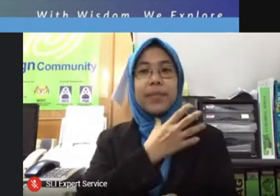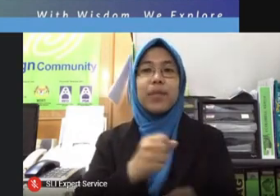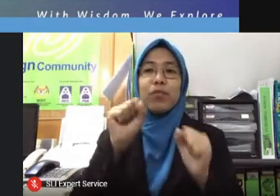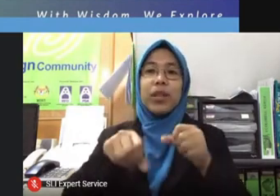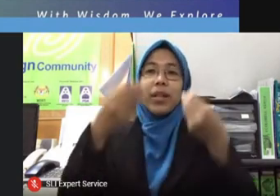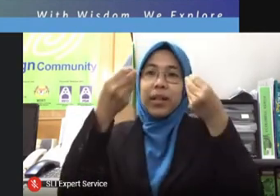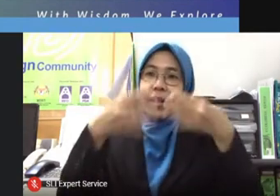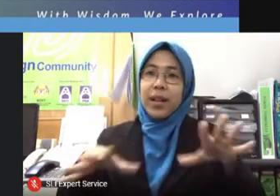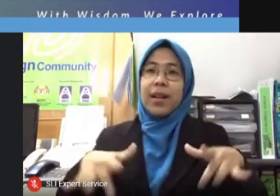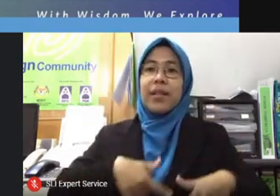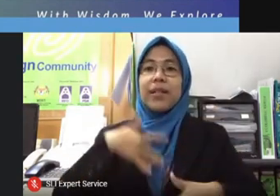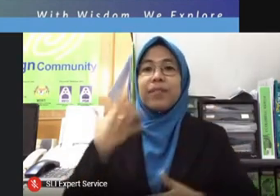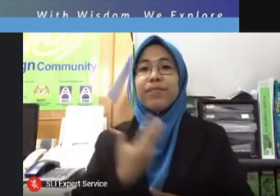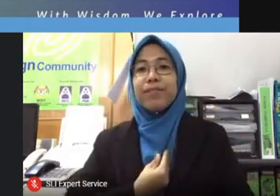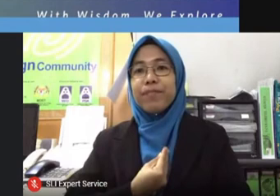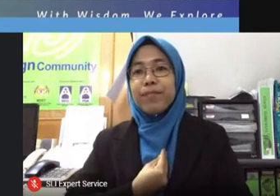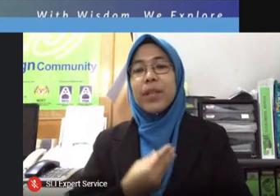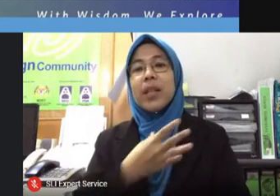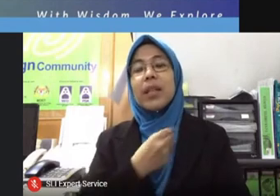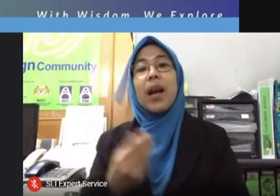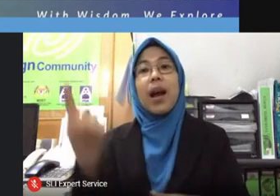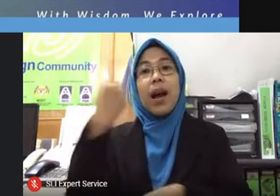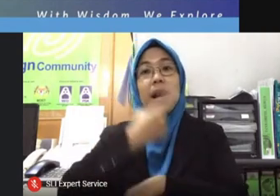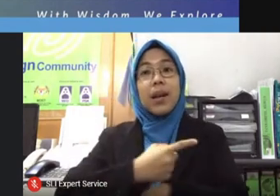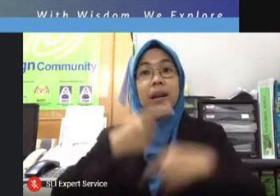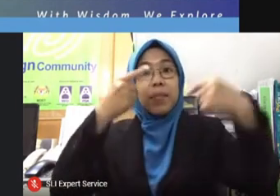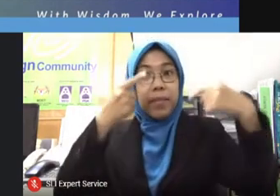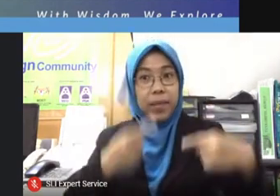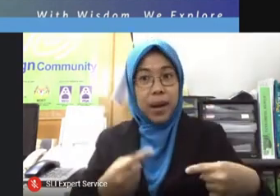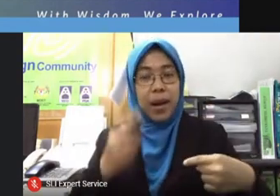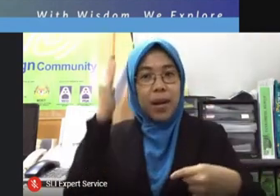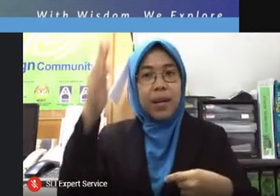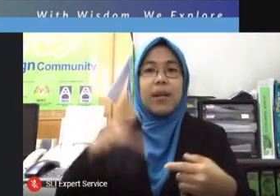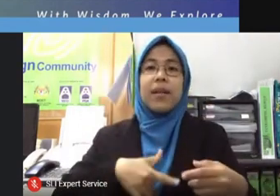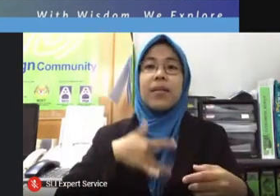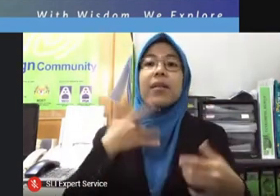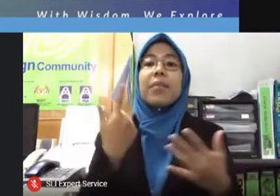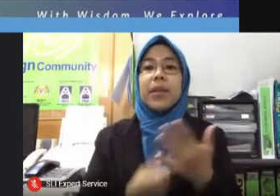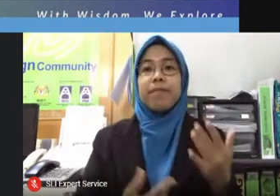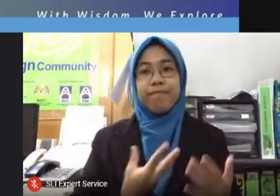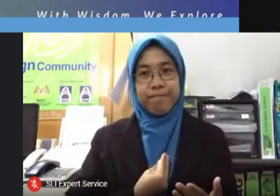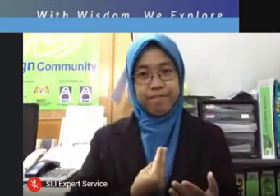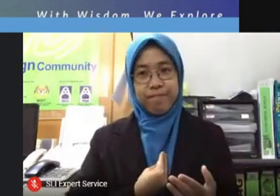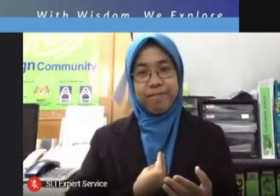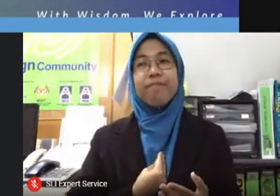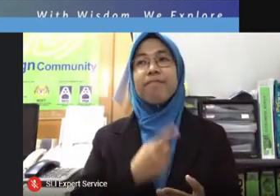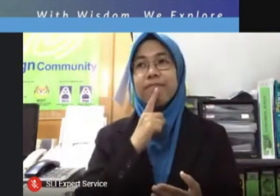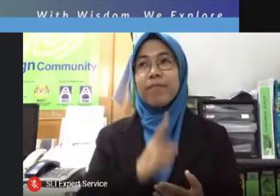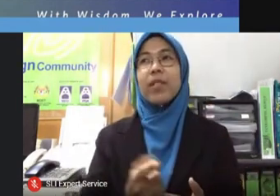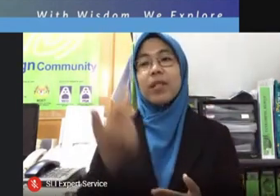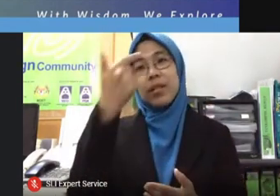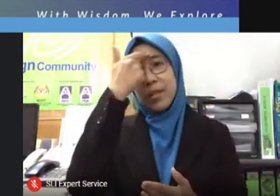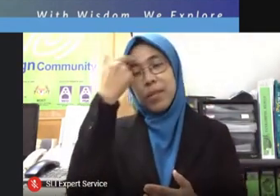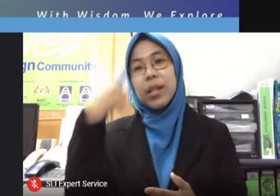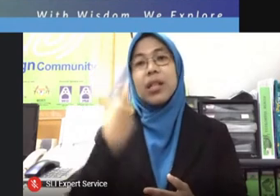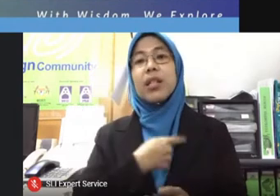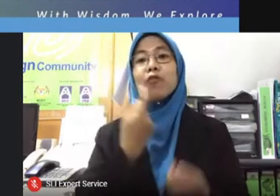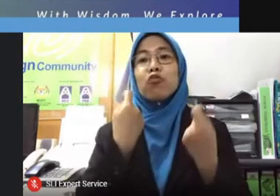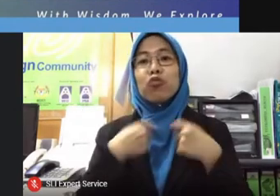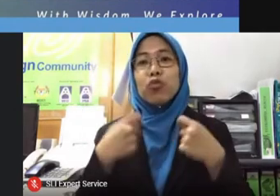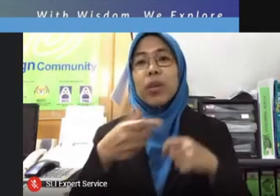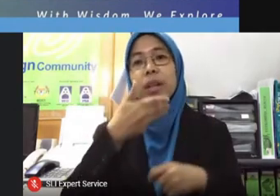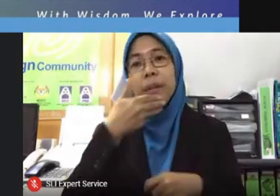rasa gemuruh sedikit. Walaupun pada hari pertandingan akan rasa gemuruh. Sebab apa? Sebab kita nak cuba yang terbaik,